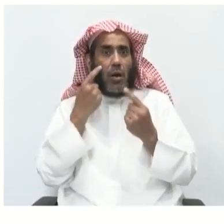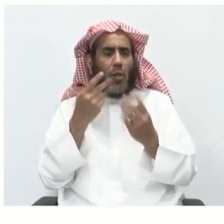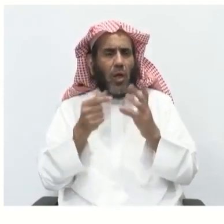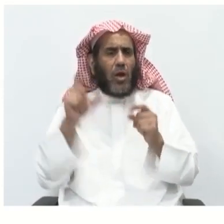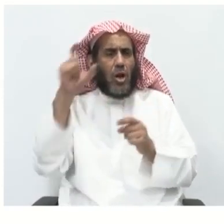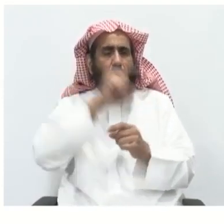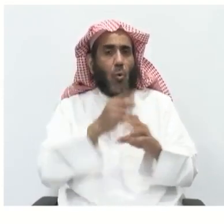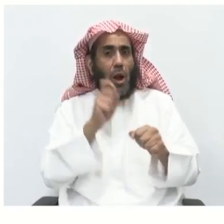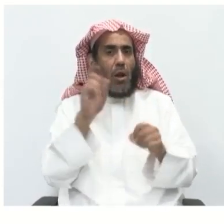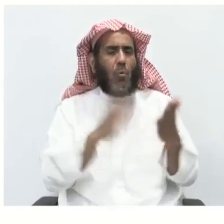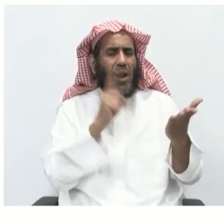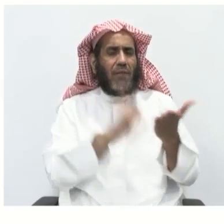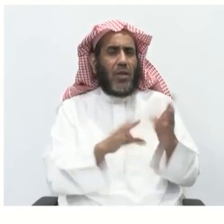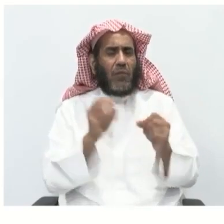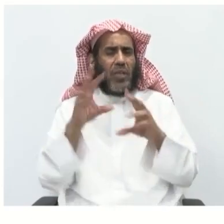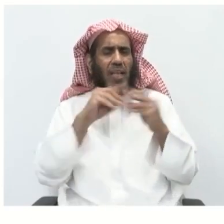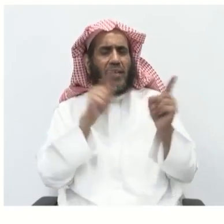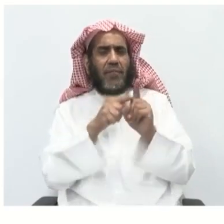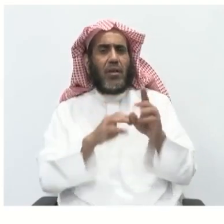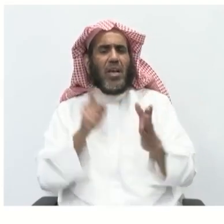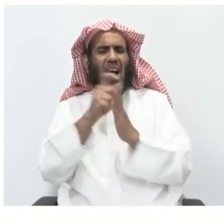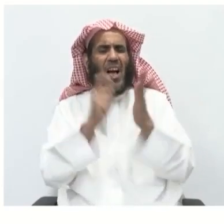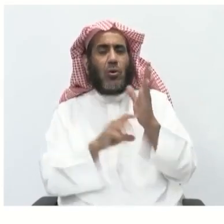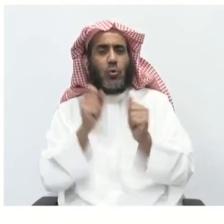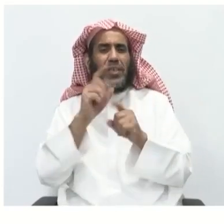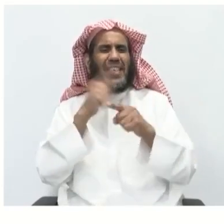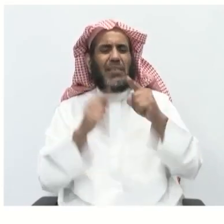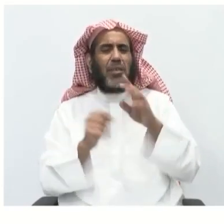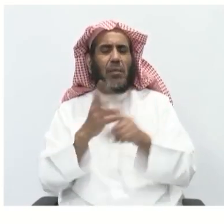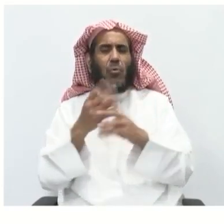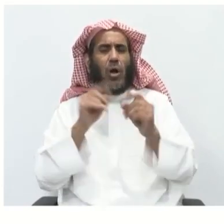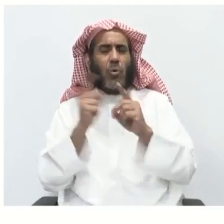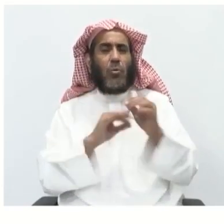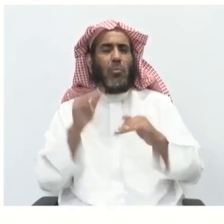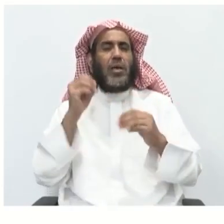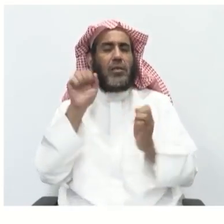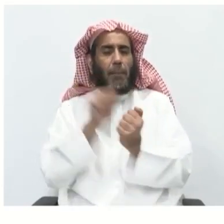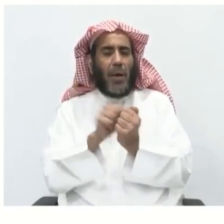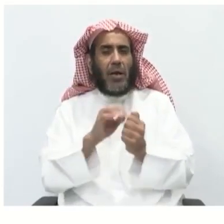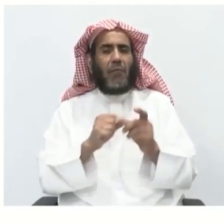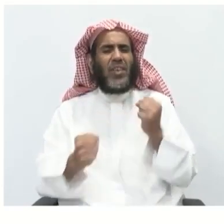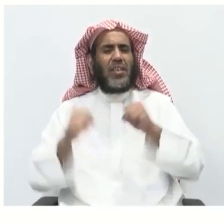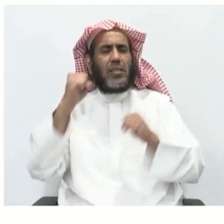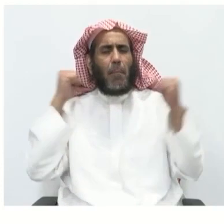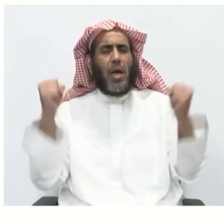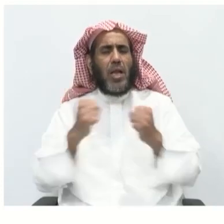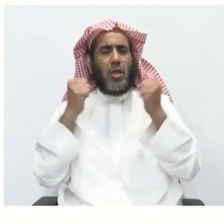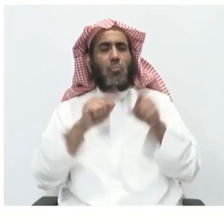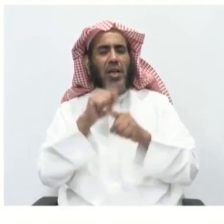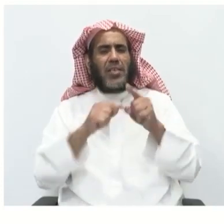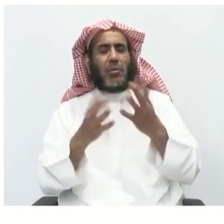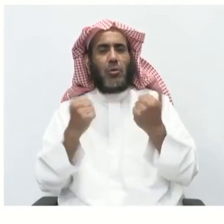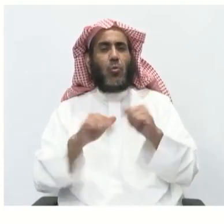والمردود الفعلي وعرفنا التعريف كله منهم قانون نسبه المردود المئويه وبعد ذلك طبقنا في تمارين ثم نسبه